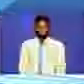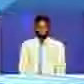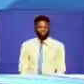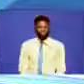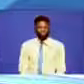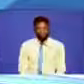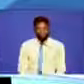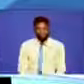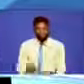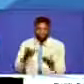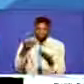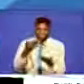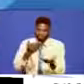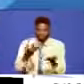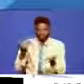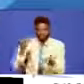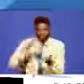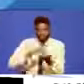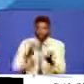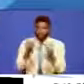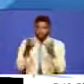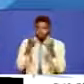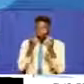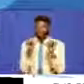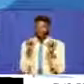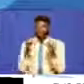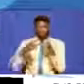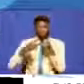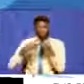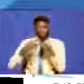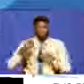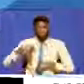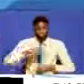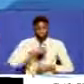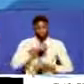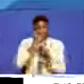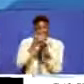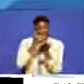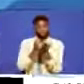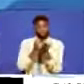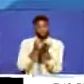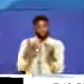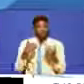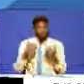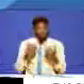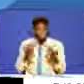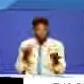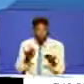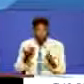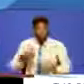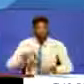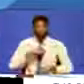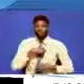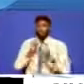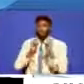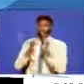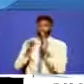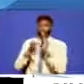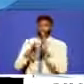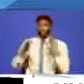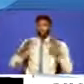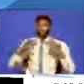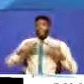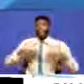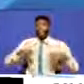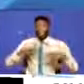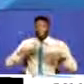Karibu tena, unatazama Dira ya Magwiji na tuna kitengo cha mastadi wa jadi. Tunatambua juhudi za wasanii na